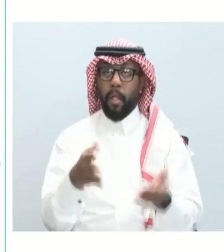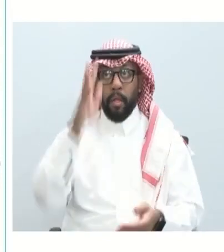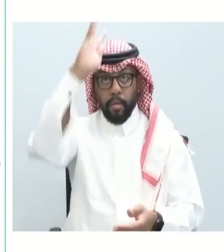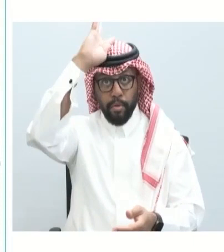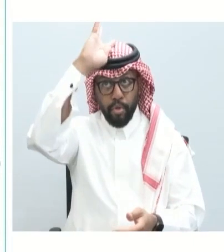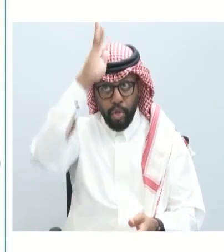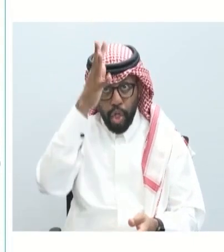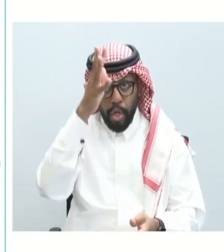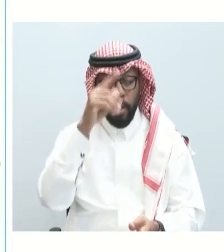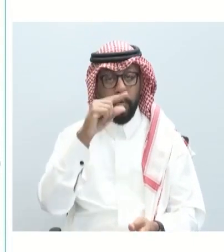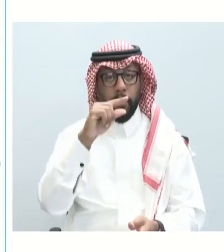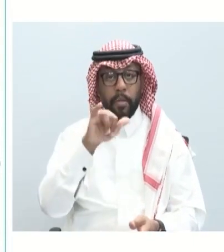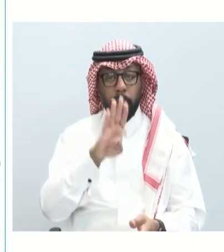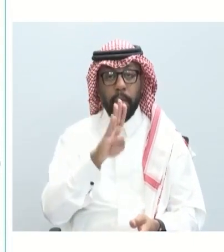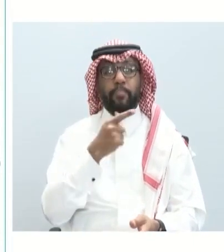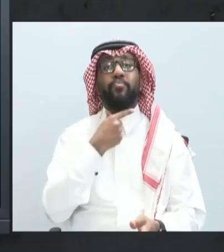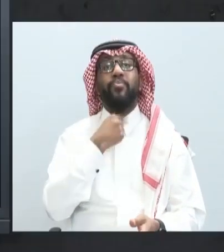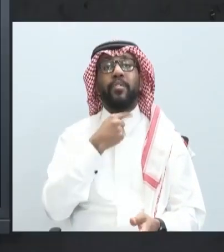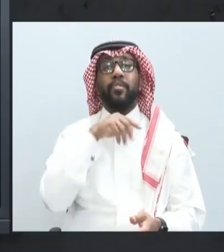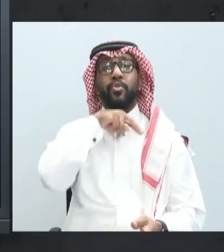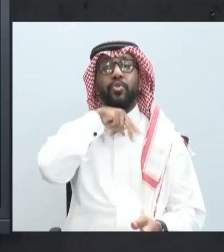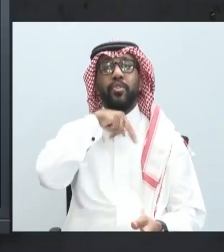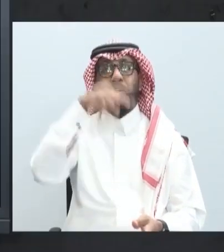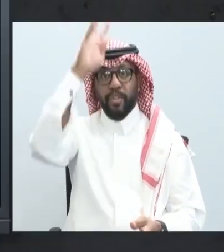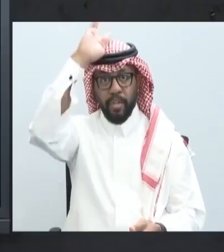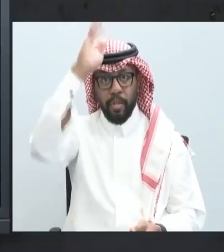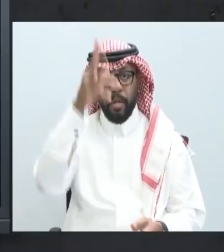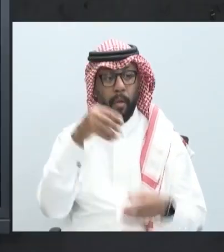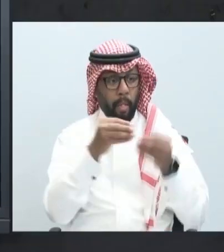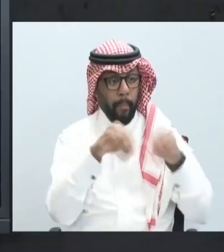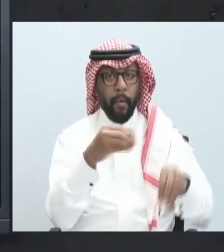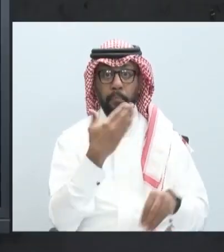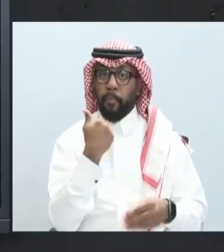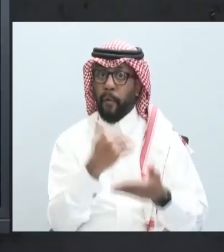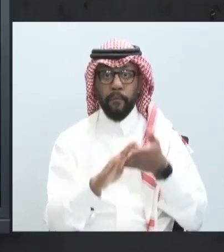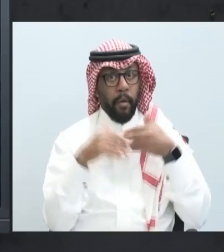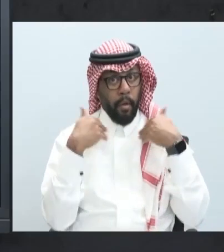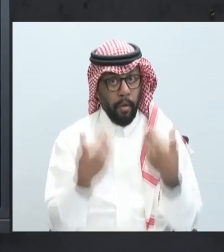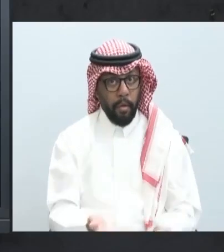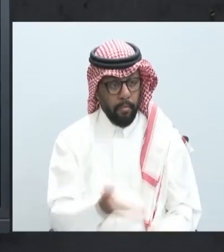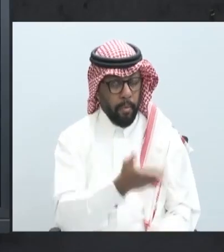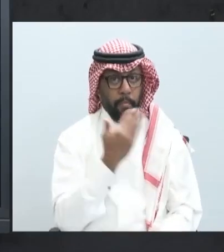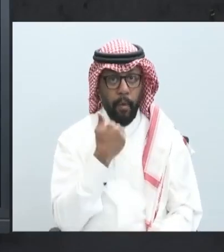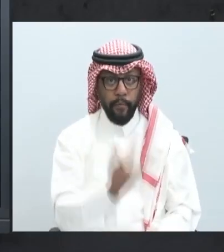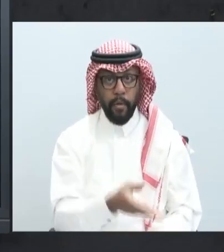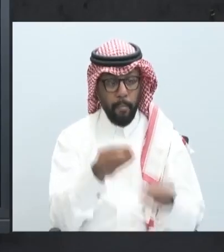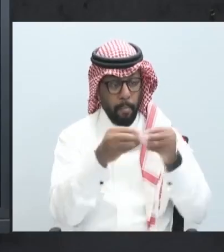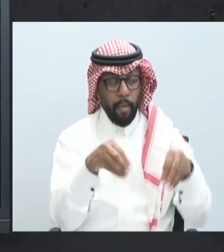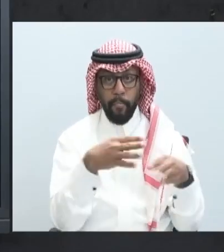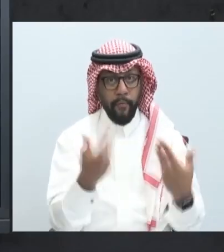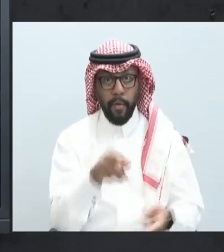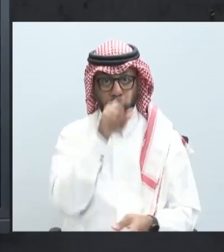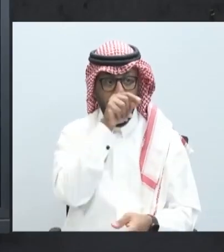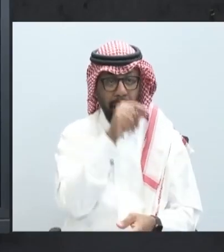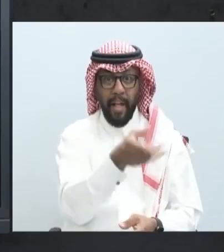هذه فائده التفكير المنطقي التفكير المنطقي هو علم يضع القواعد العامه التي لو راعاها